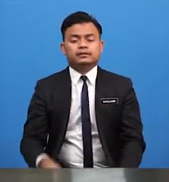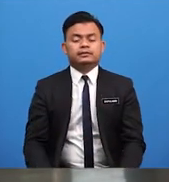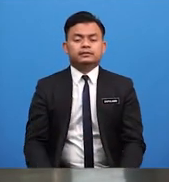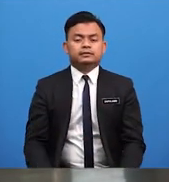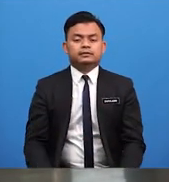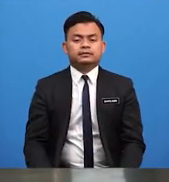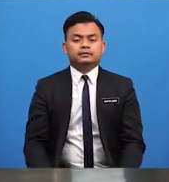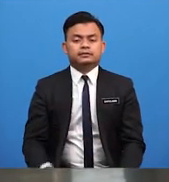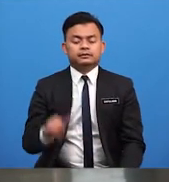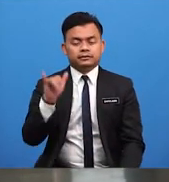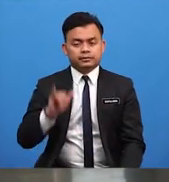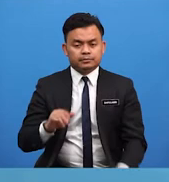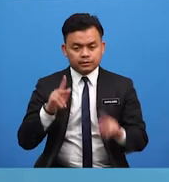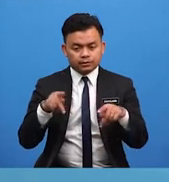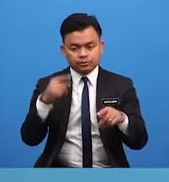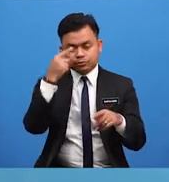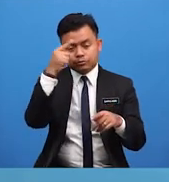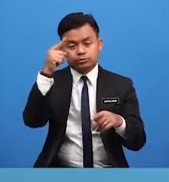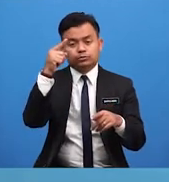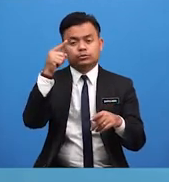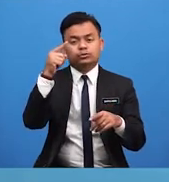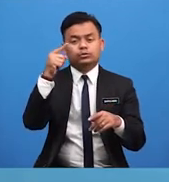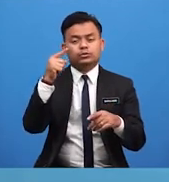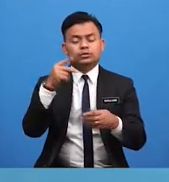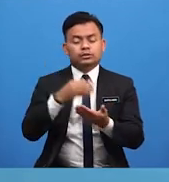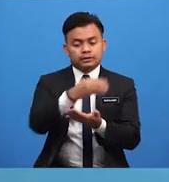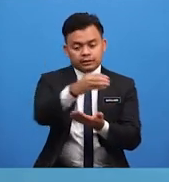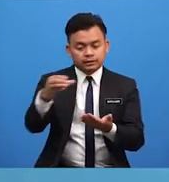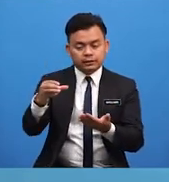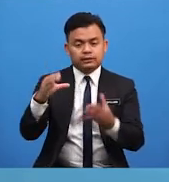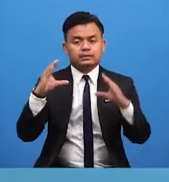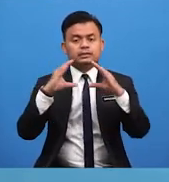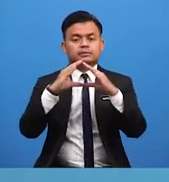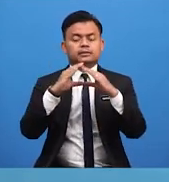diperlukan untuk hidangan nasi lemak. Bahan-bahannya adalah